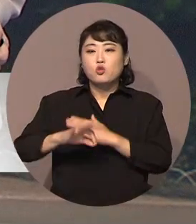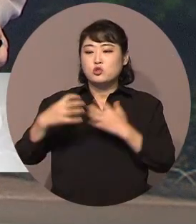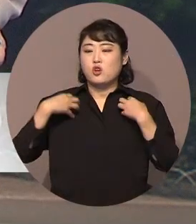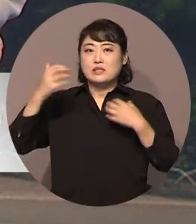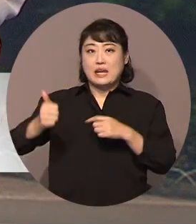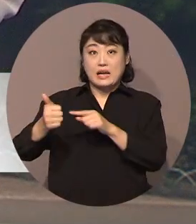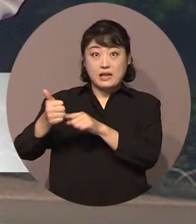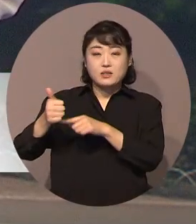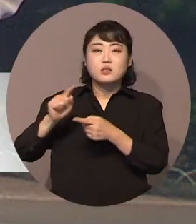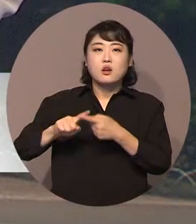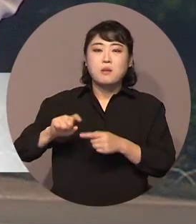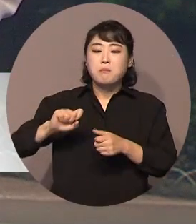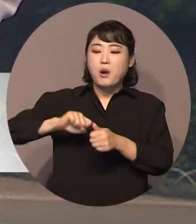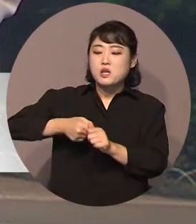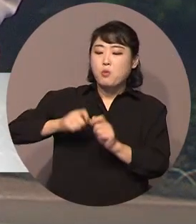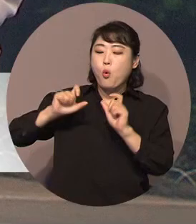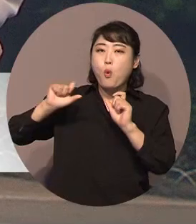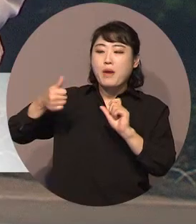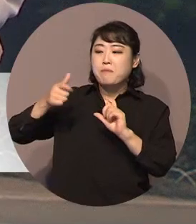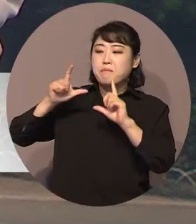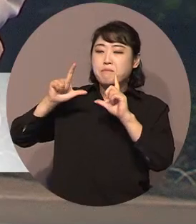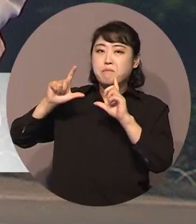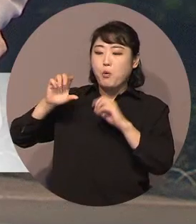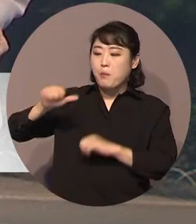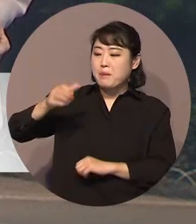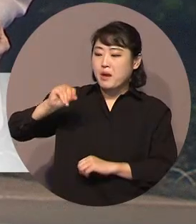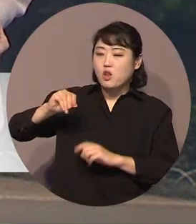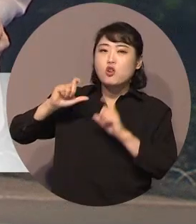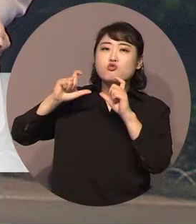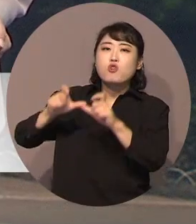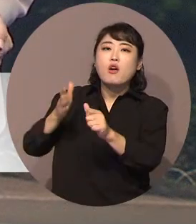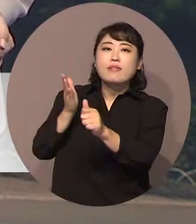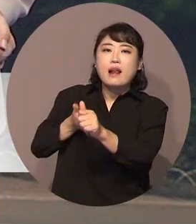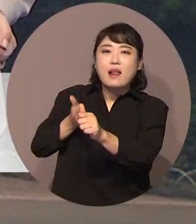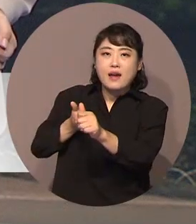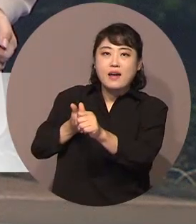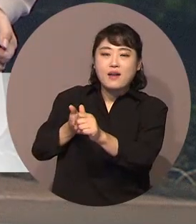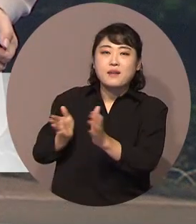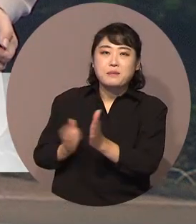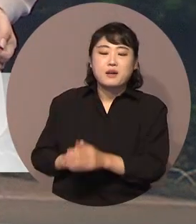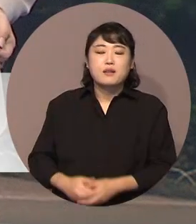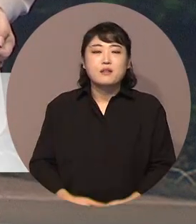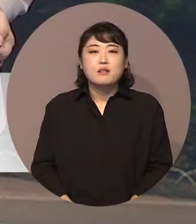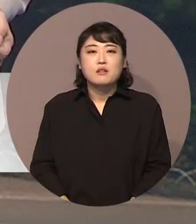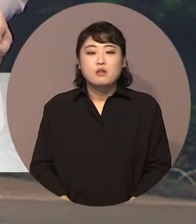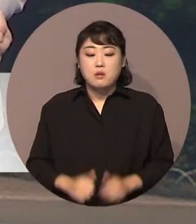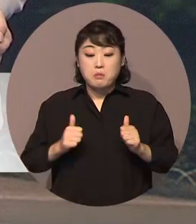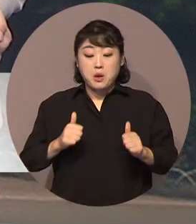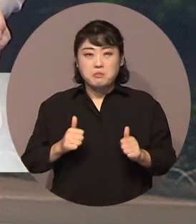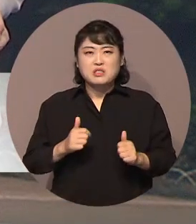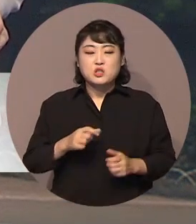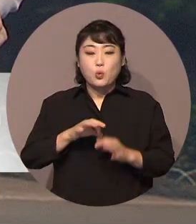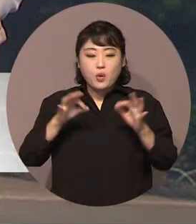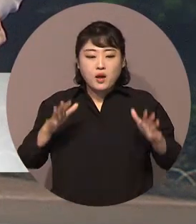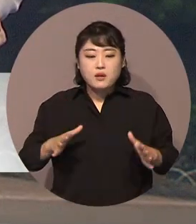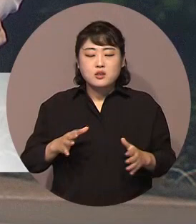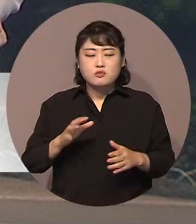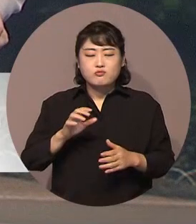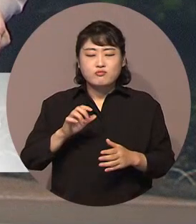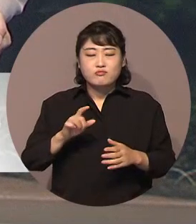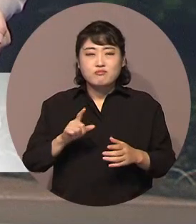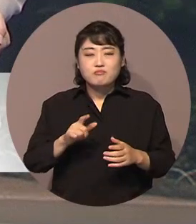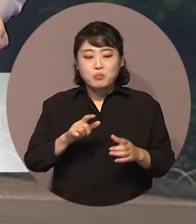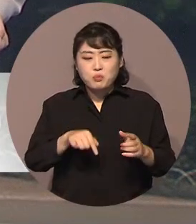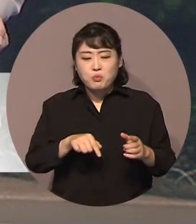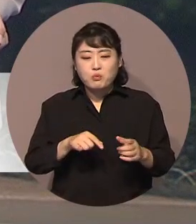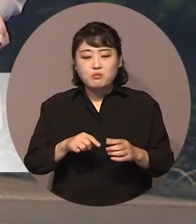원을 구형했습니다. 그동안 혐의를 부인했던 것과 달리 서구청장은 법정에서 혐의를 모두 인정하고